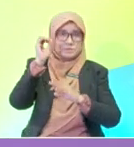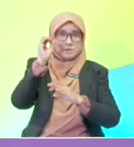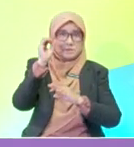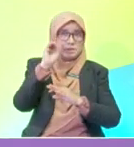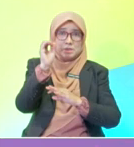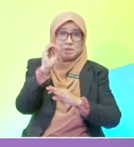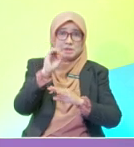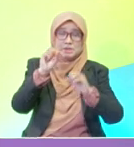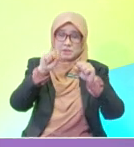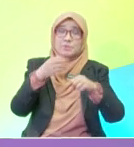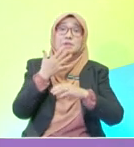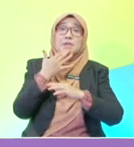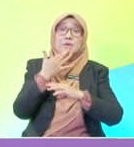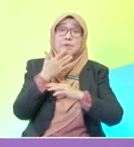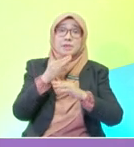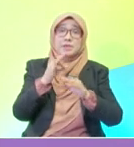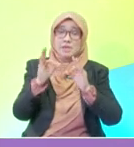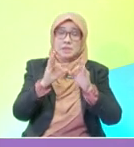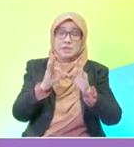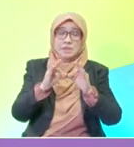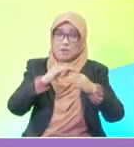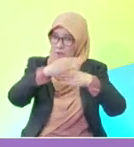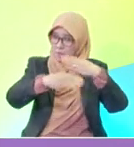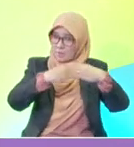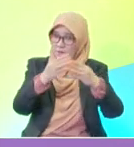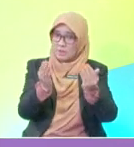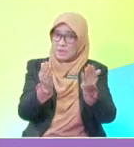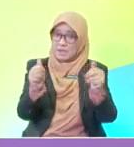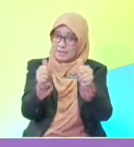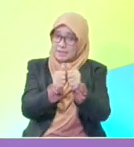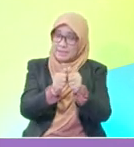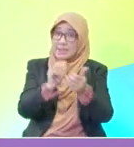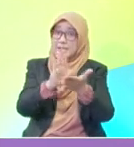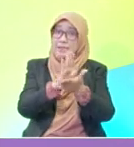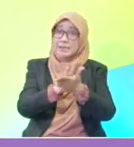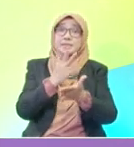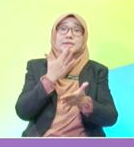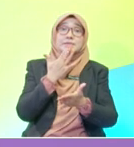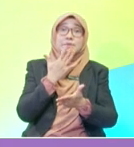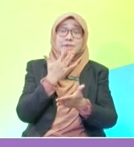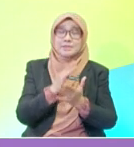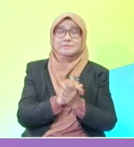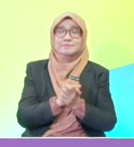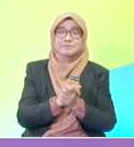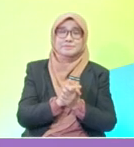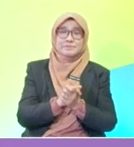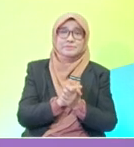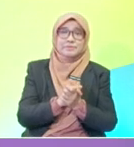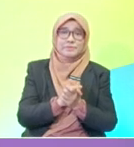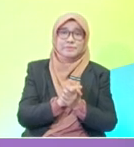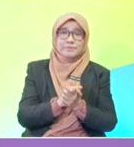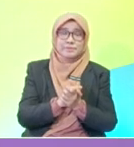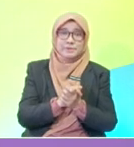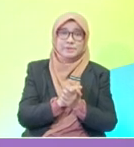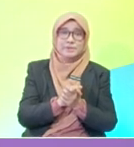je ataupun kita boleh balut dengan kertas warna. Okey, cuma kita perlu gunakan gam lah. Okey, dekat hujung ni kita guna